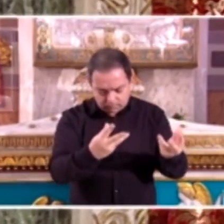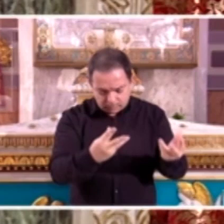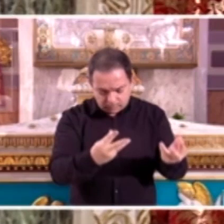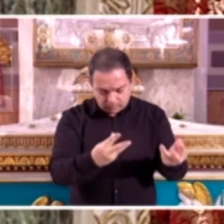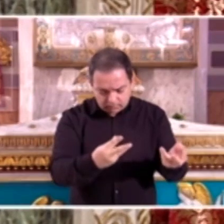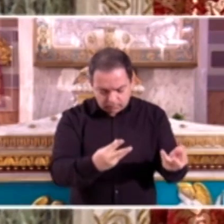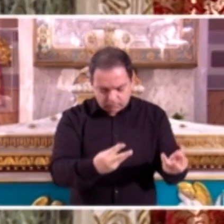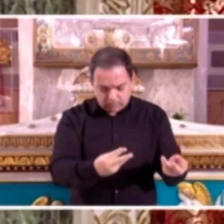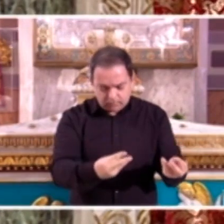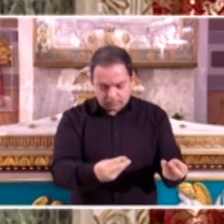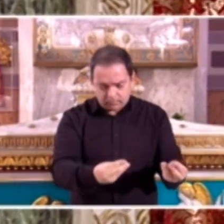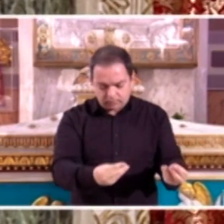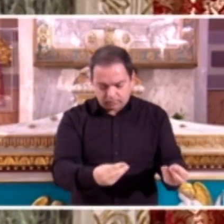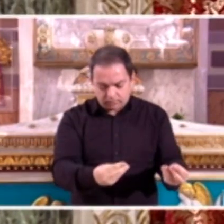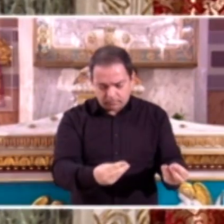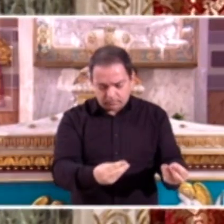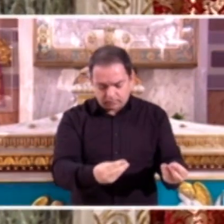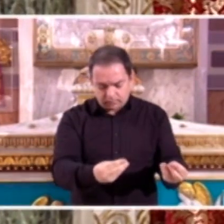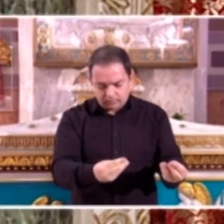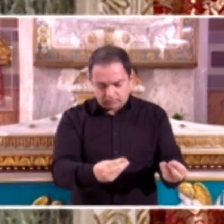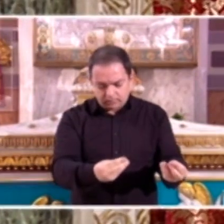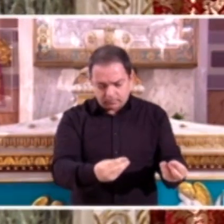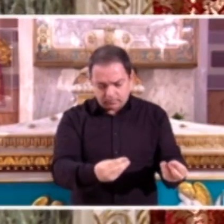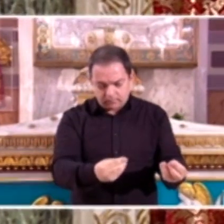Κύριον μετά